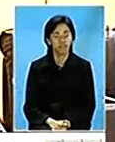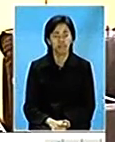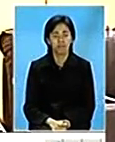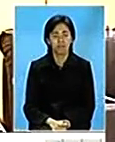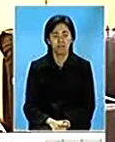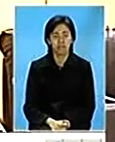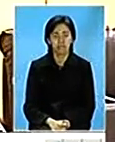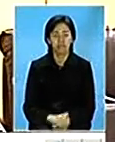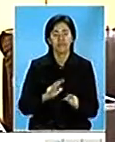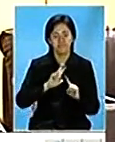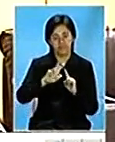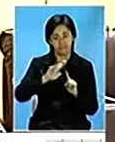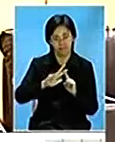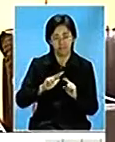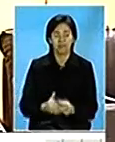ส่วนคำตอบที่3